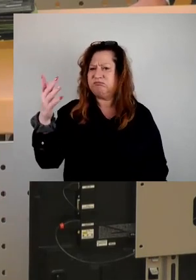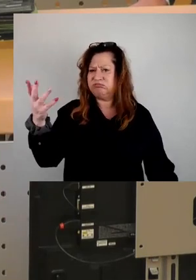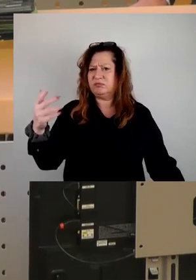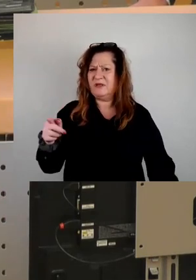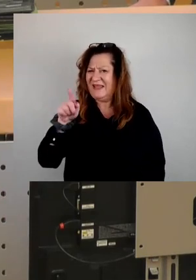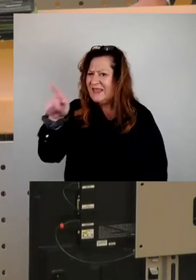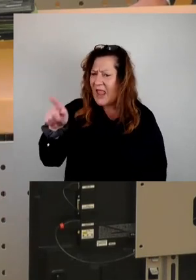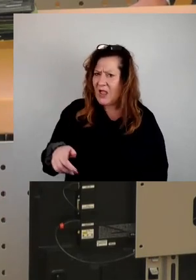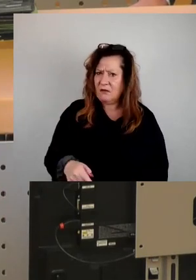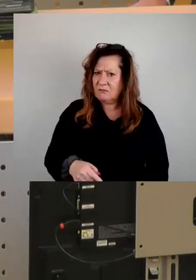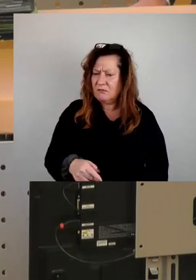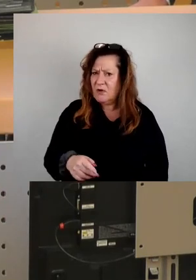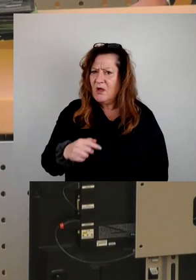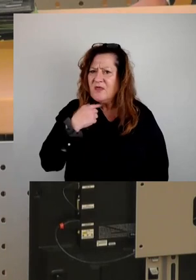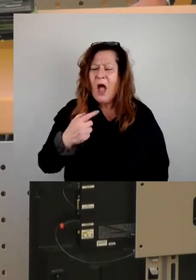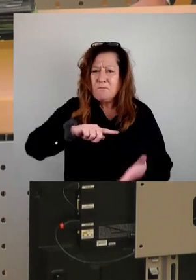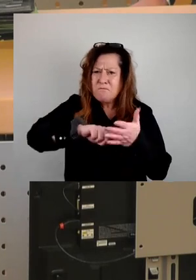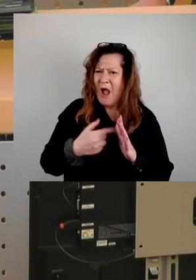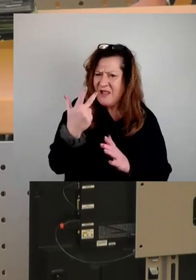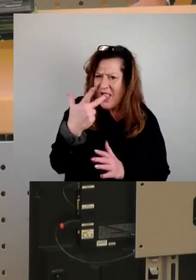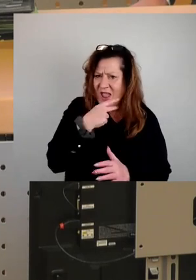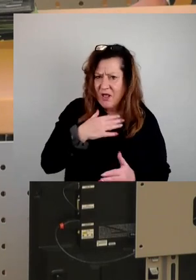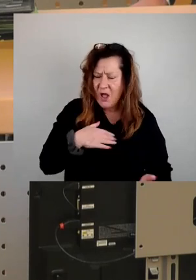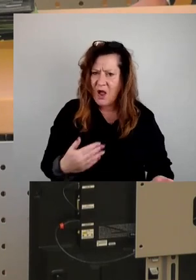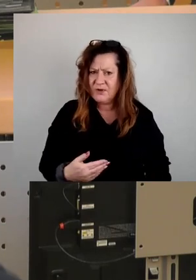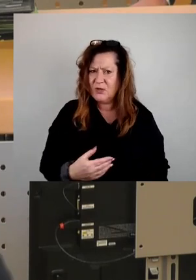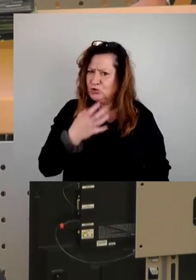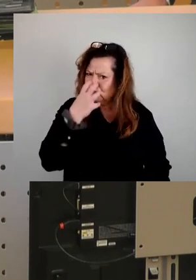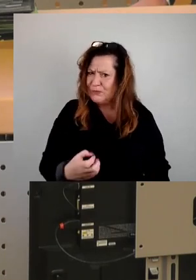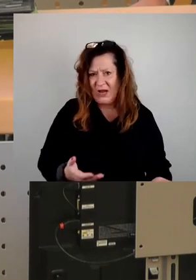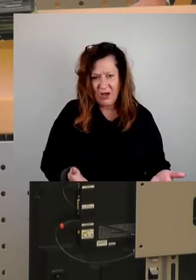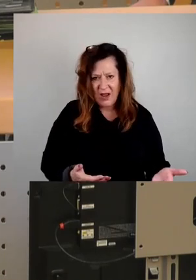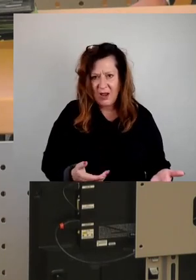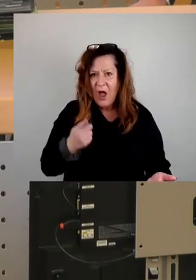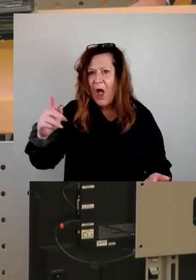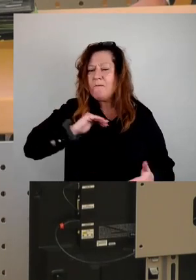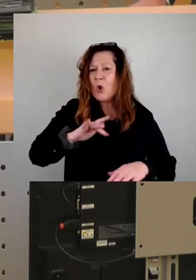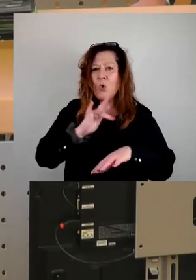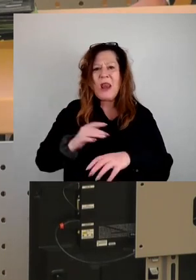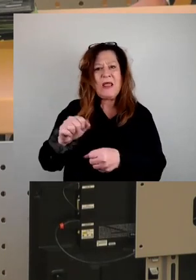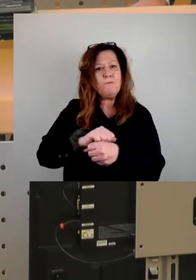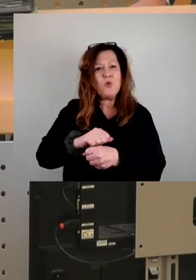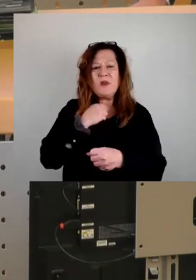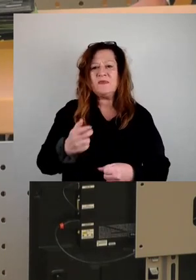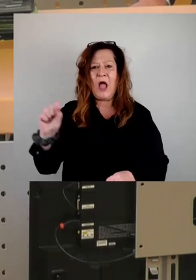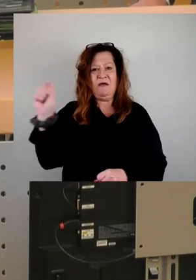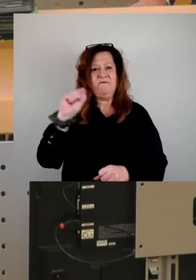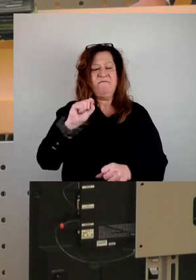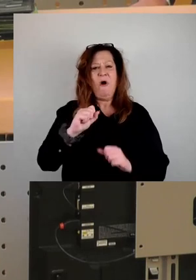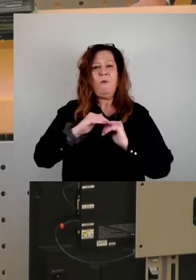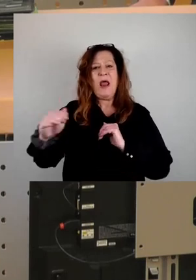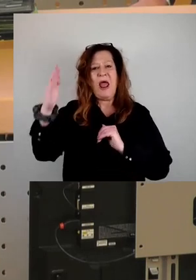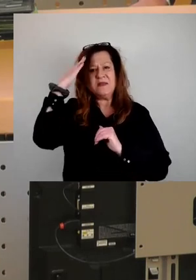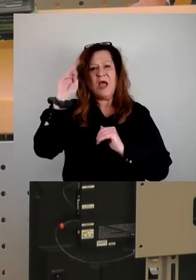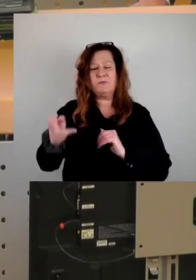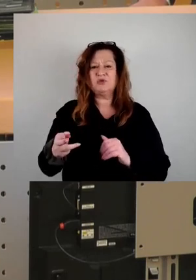dort dann das Dreifache davon bekommt. Natürlich ist das eine Schweinerei. Aber die Kollegin Mühler hat zu Recht gesagt, warum hat es die Landeshauptstadt Dresden,